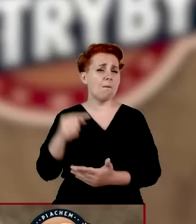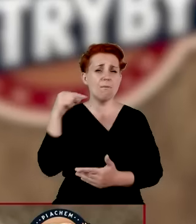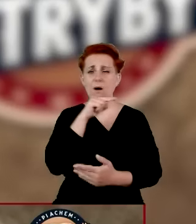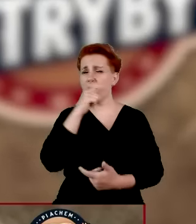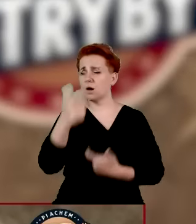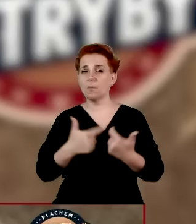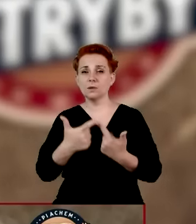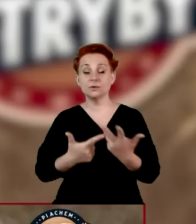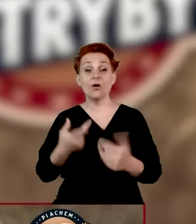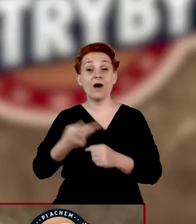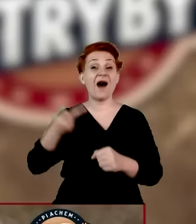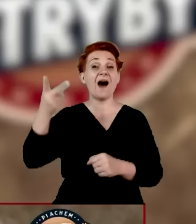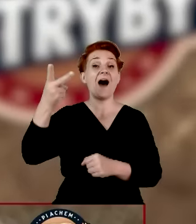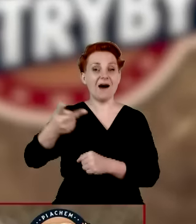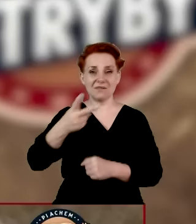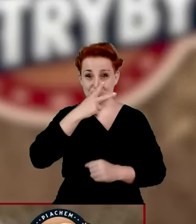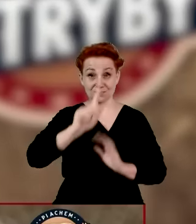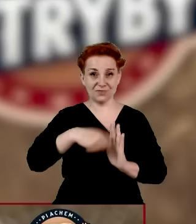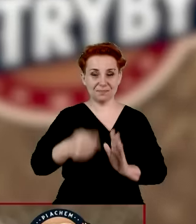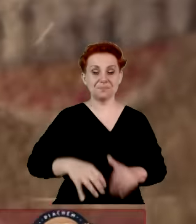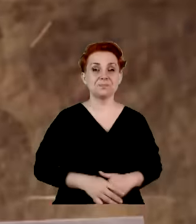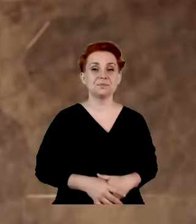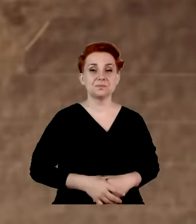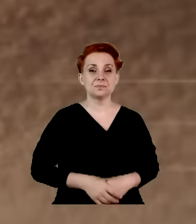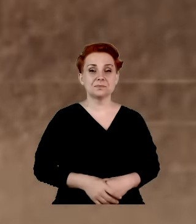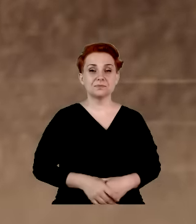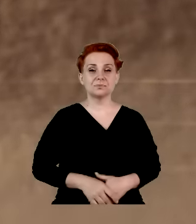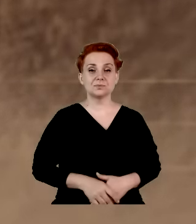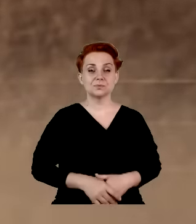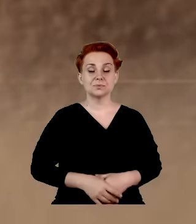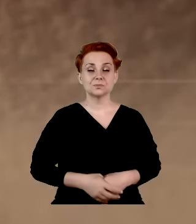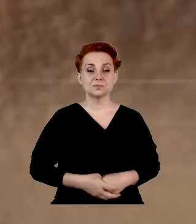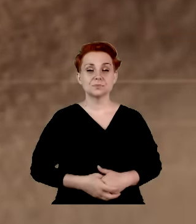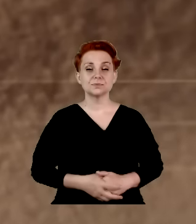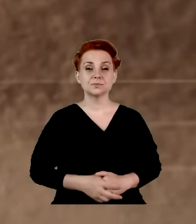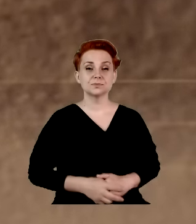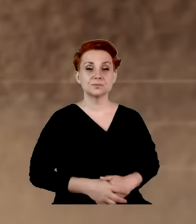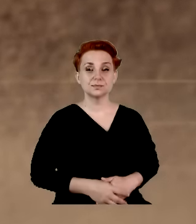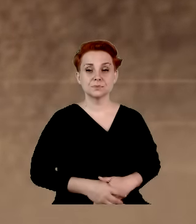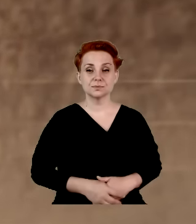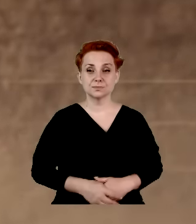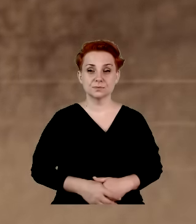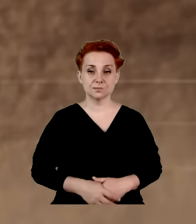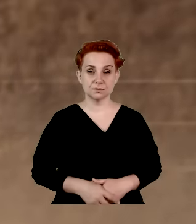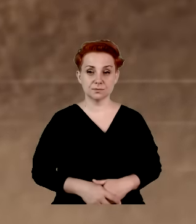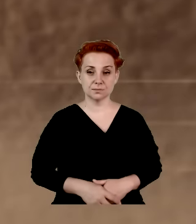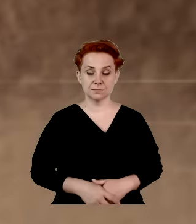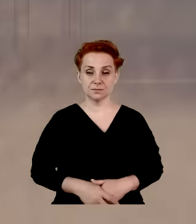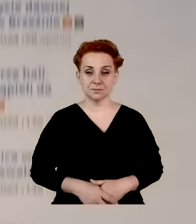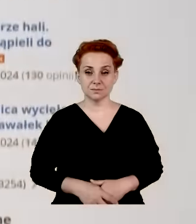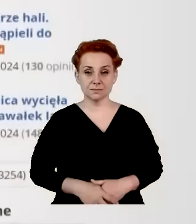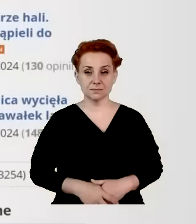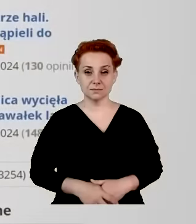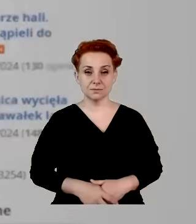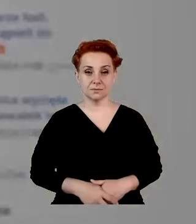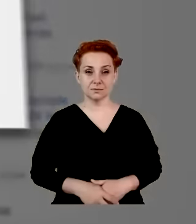no latorośl pana Tuska też będzie tak zaangażowana w sprawy województwa i infrastrukturę tam transportową, no to